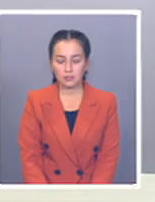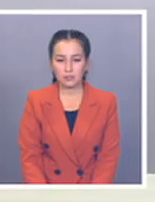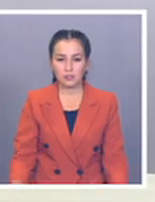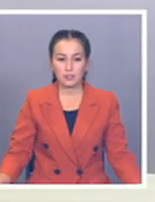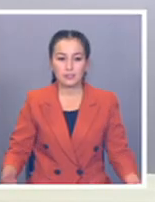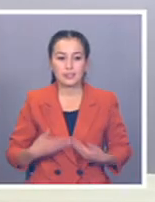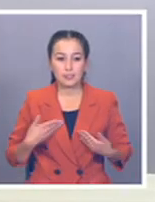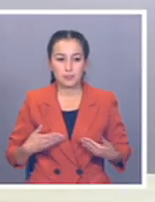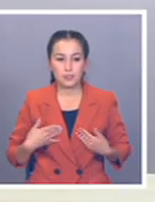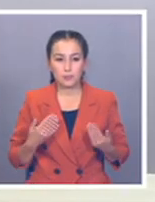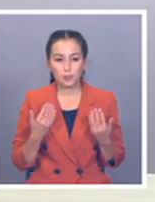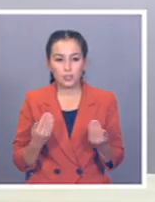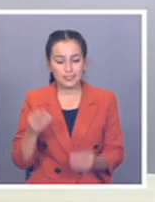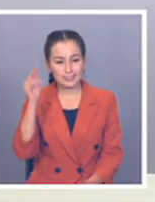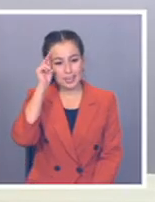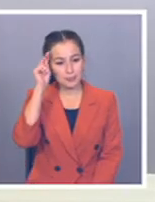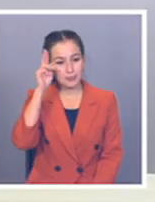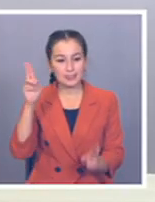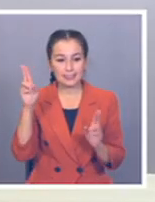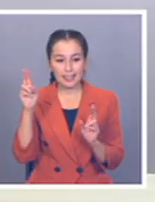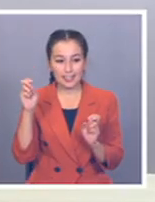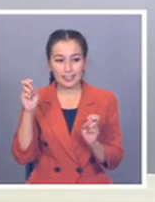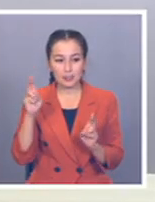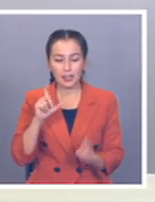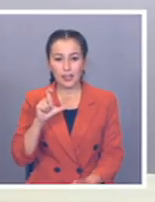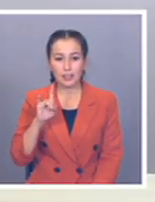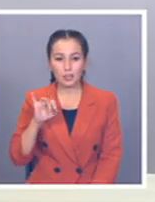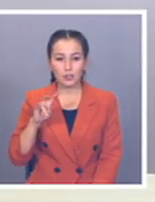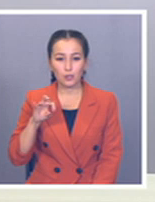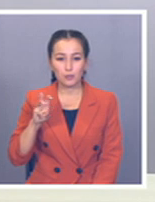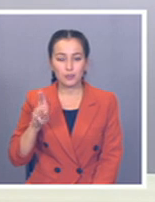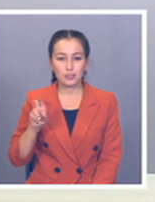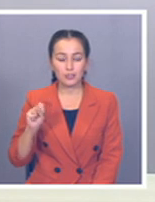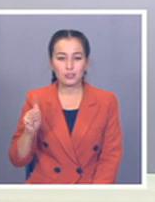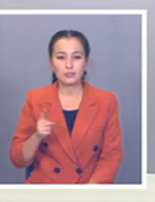Сәлеметсіздер ме? Бүгінгі сабағымыздың тақырыбы эргономика дегеніміз не?